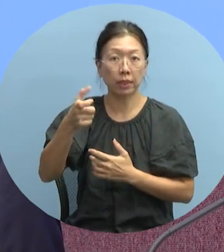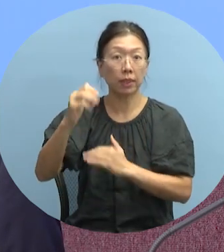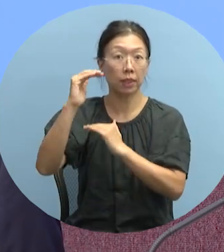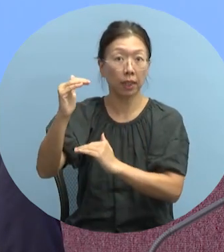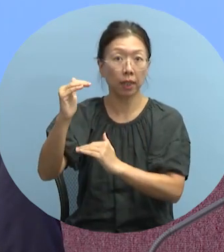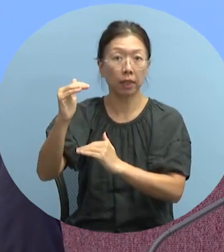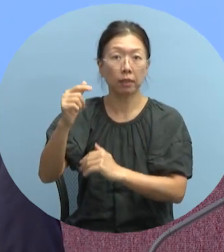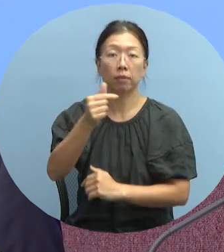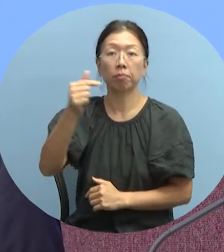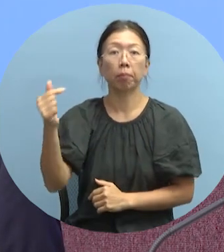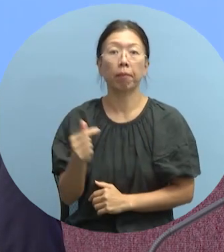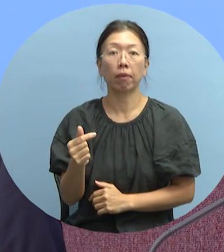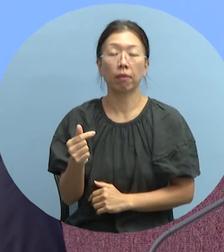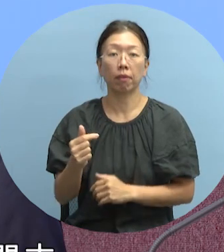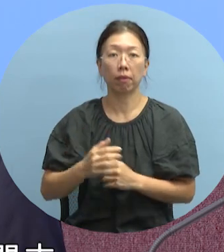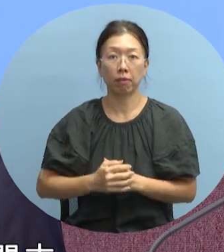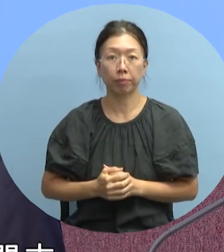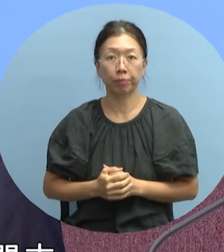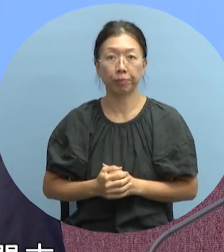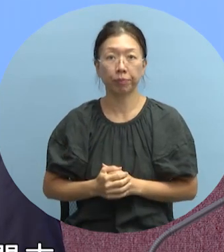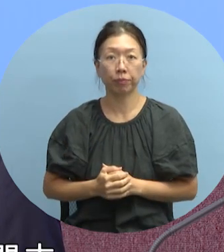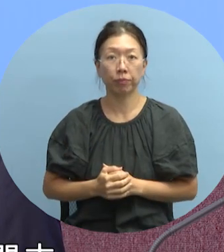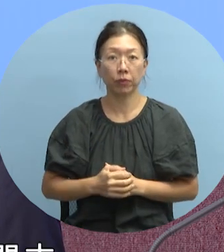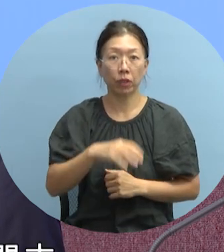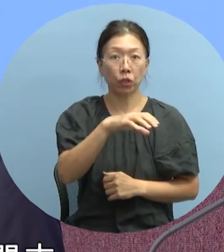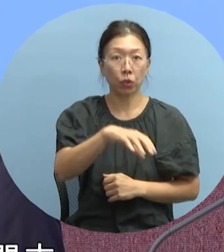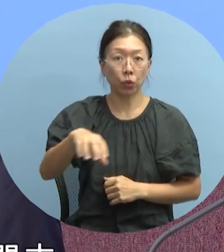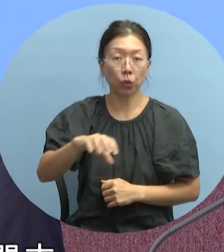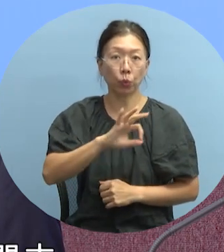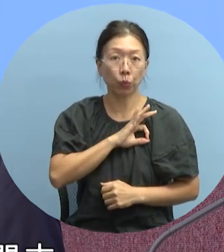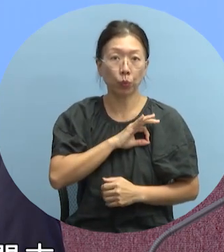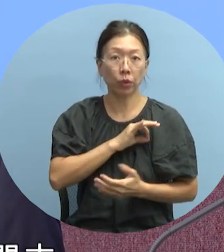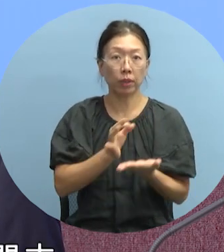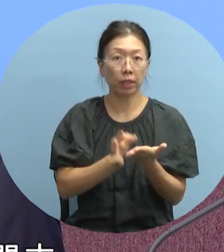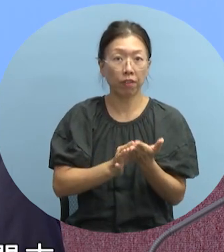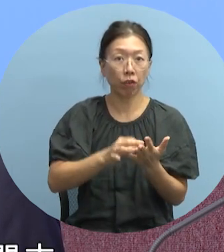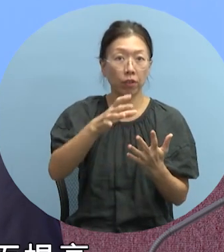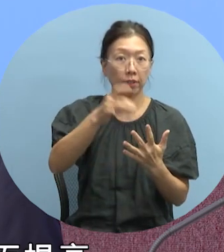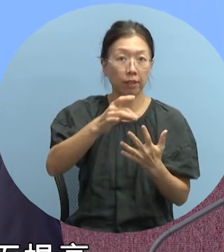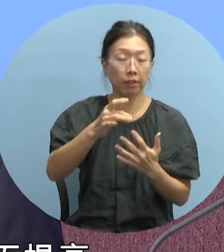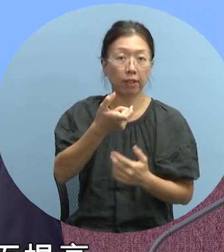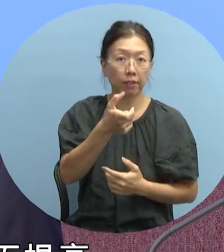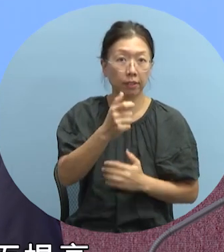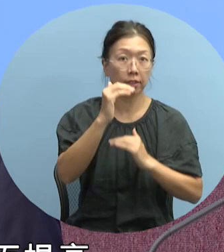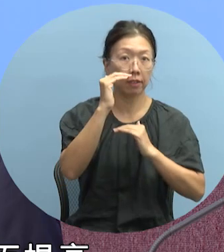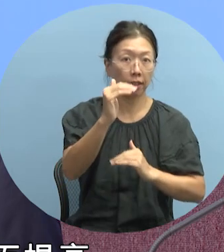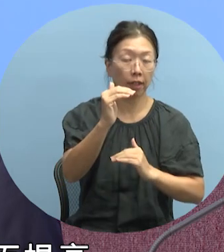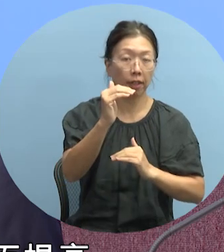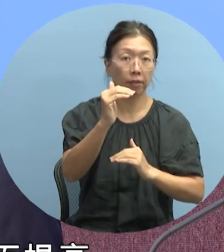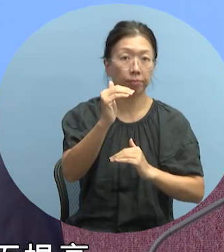是10萬元，而區議會地方選區的選舉開支最高的限